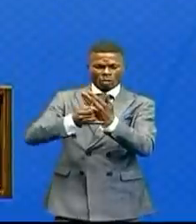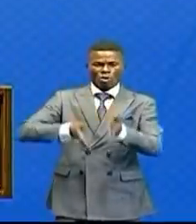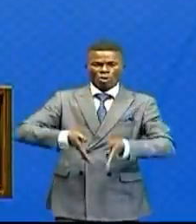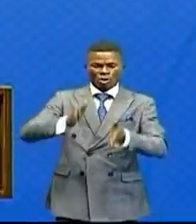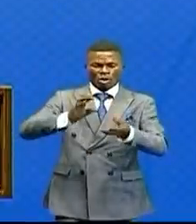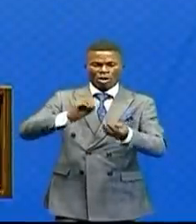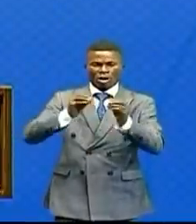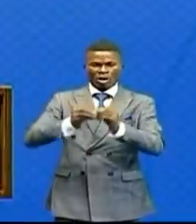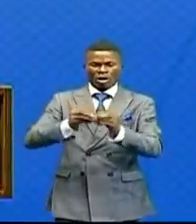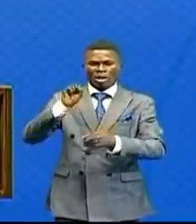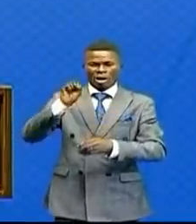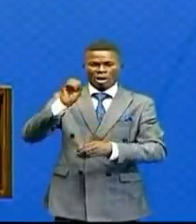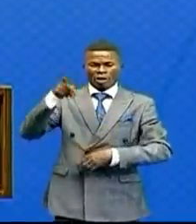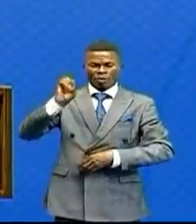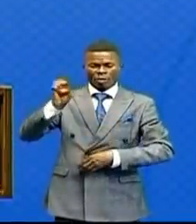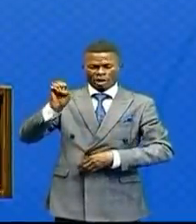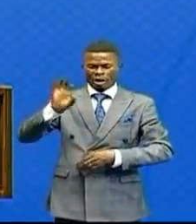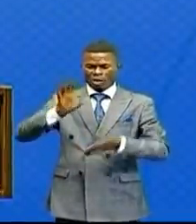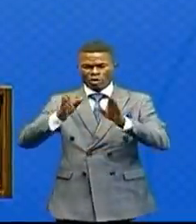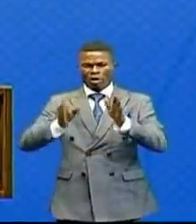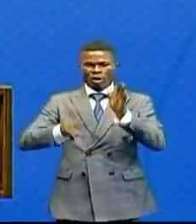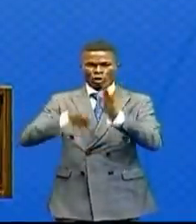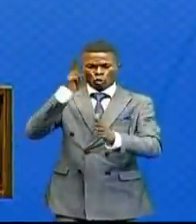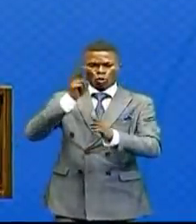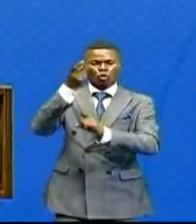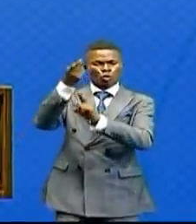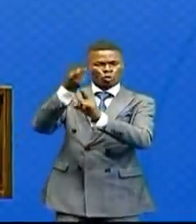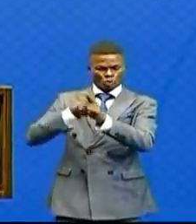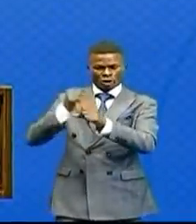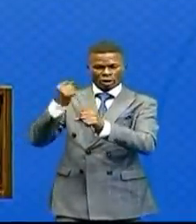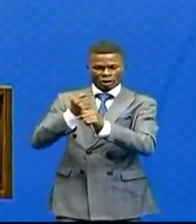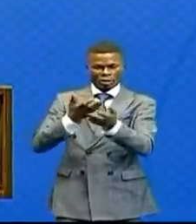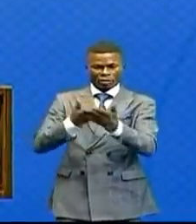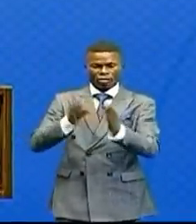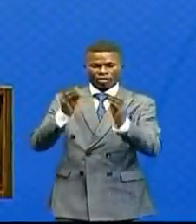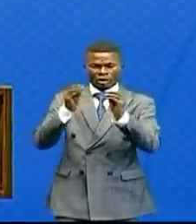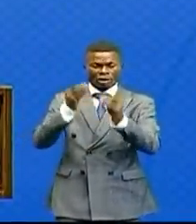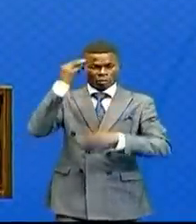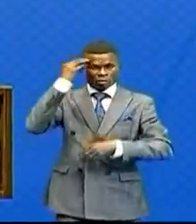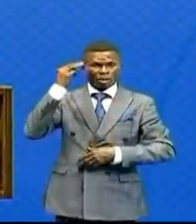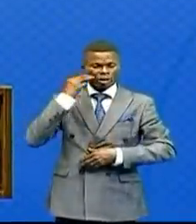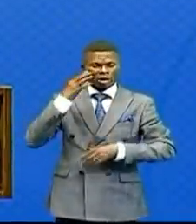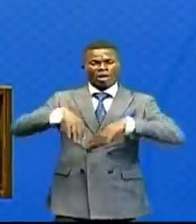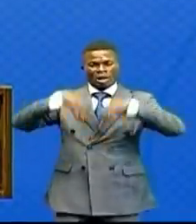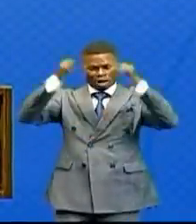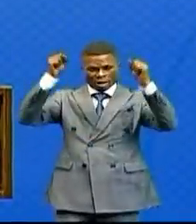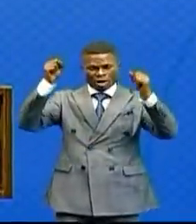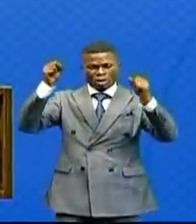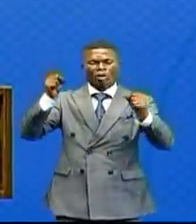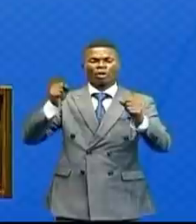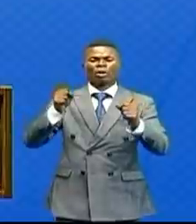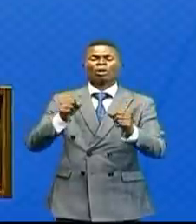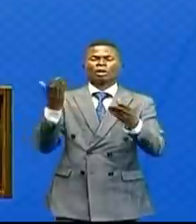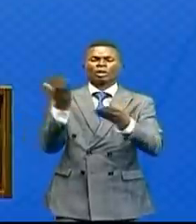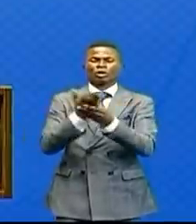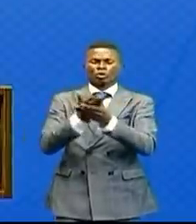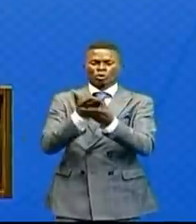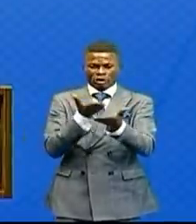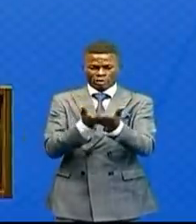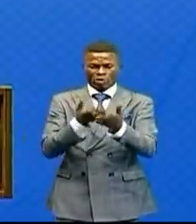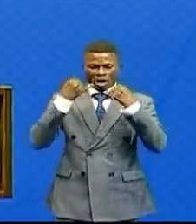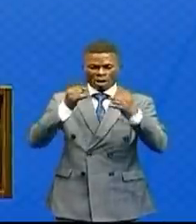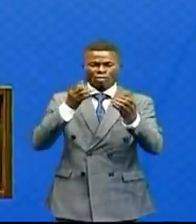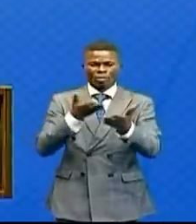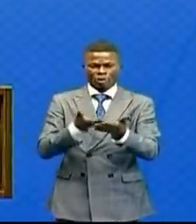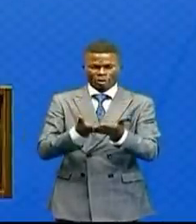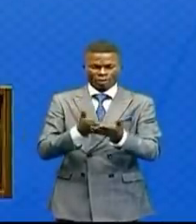en mode EPC plus F d'environ 12 mois. Le Conseil des ministres a adopté cette motion